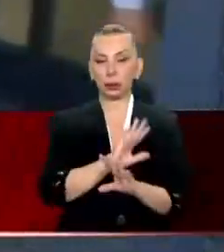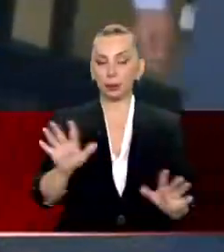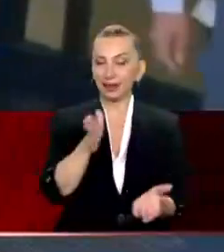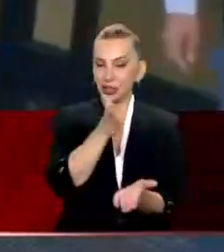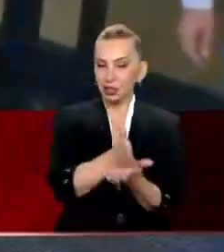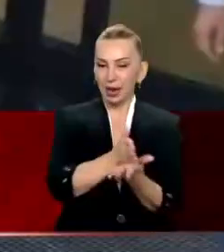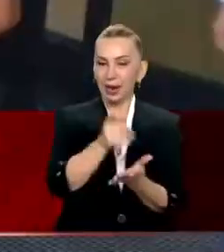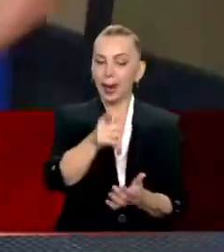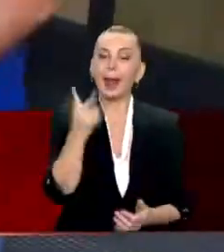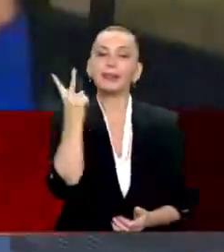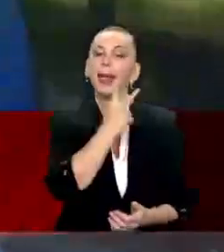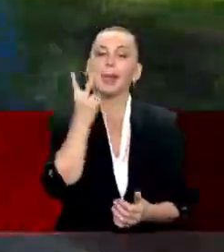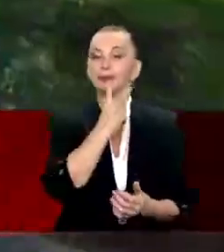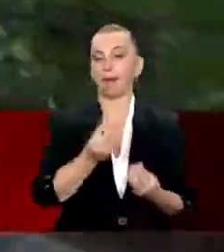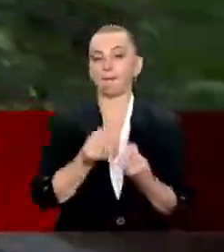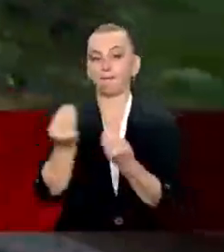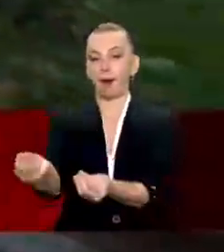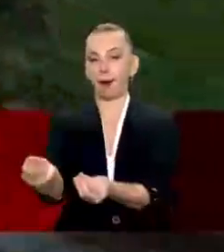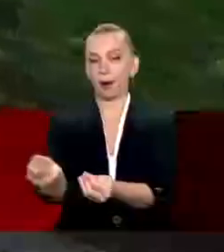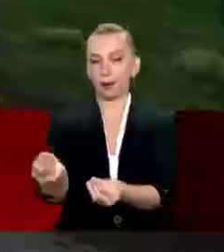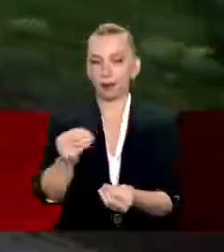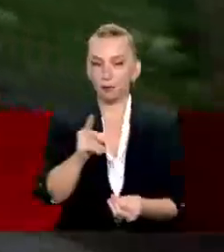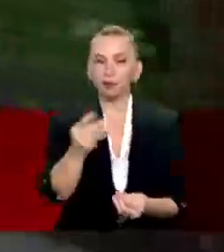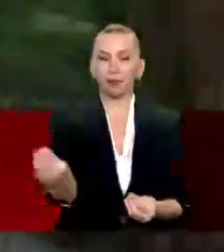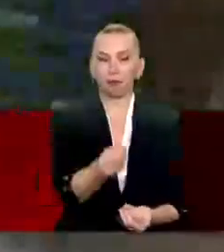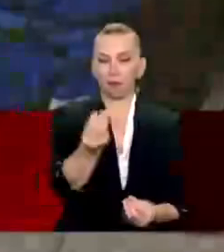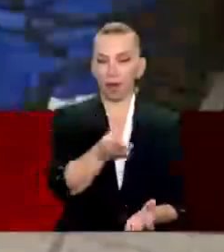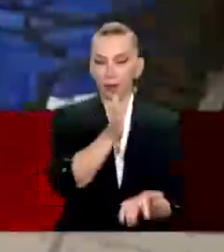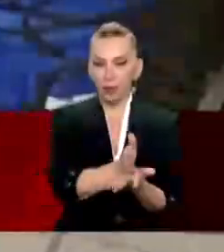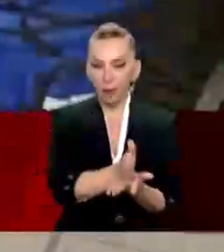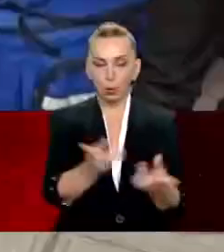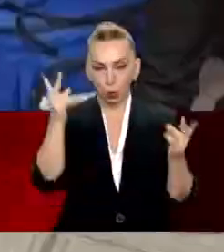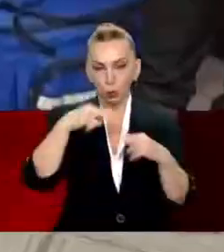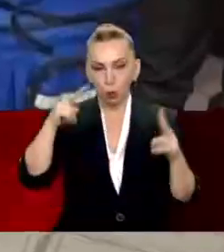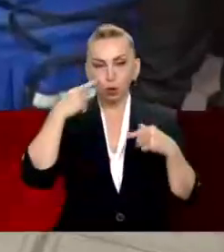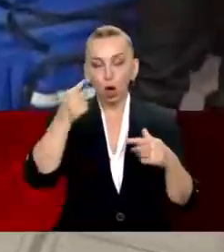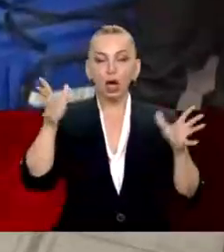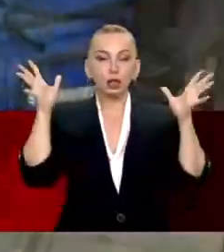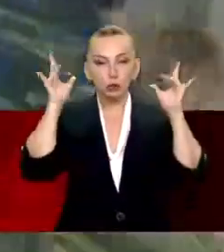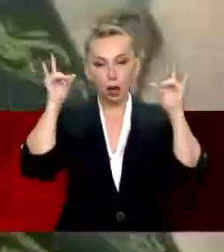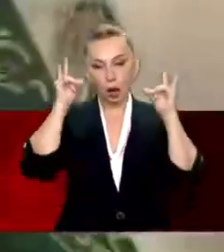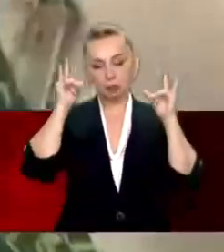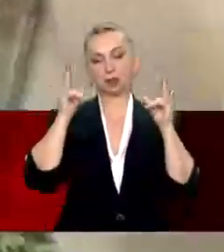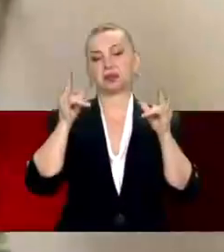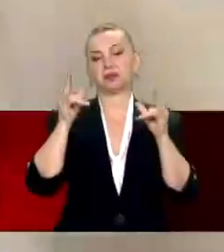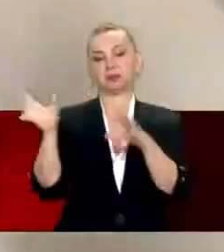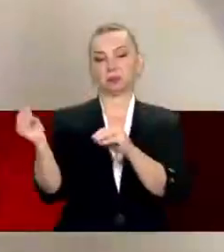Cenaze teyzesine teslim edildi. Küçük tabut gözyaşları arasında camiye ulaştı.